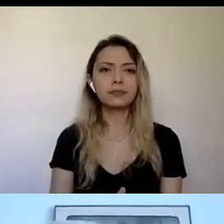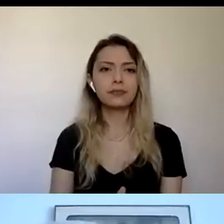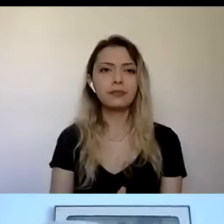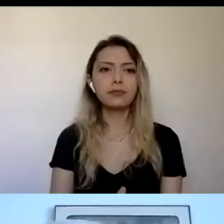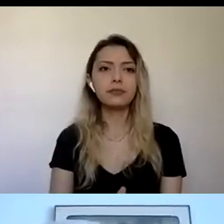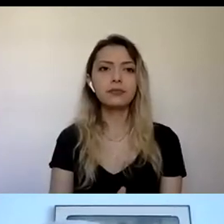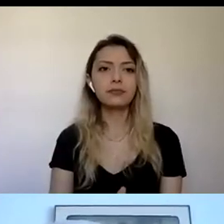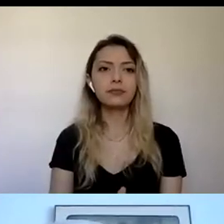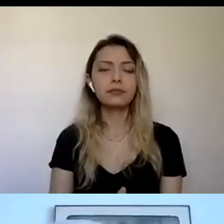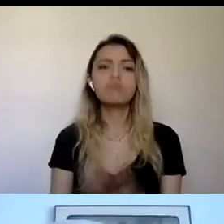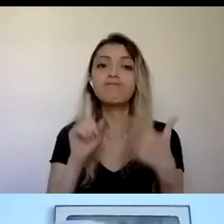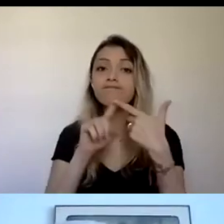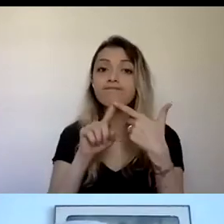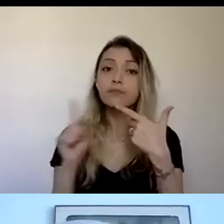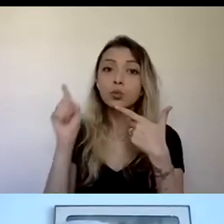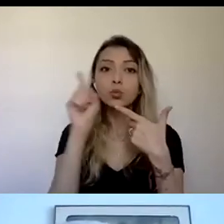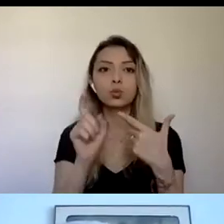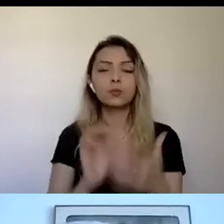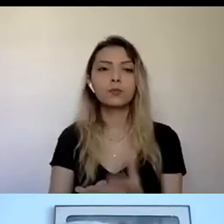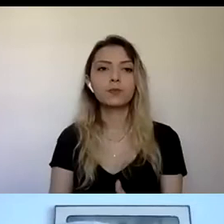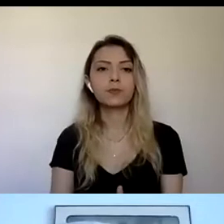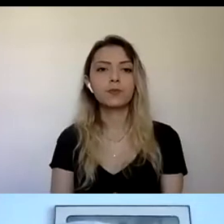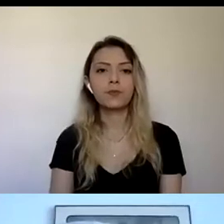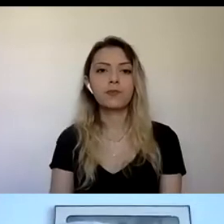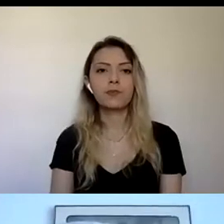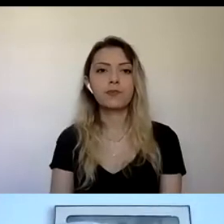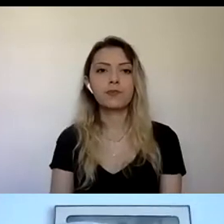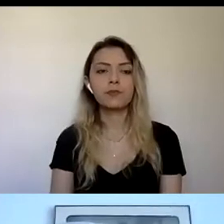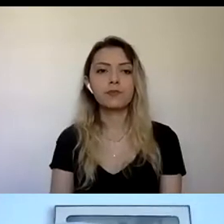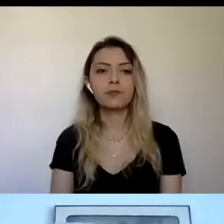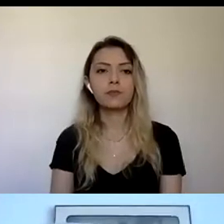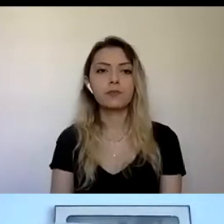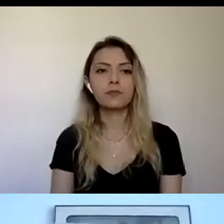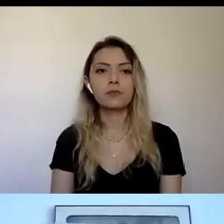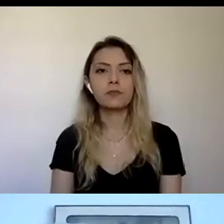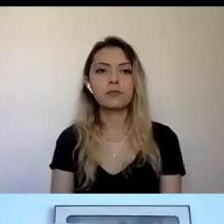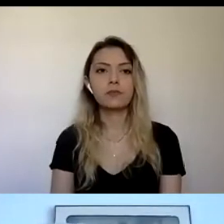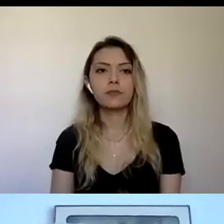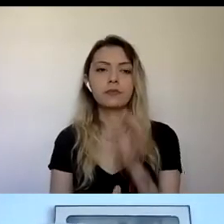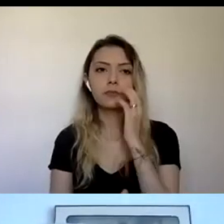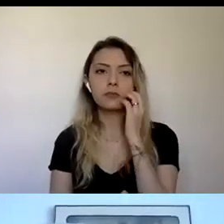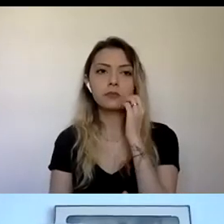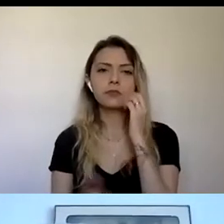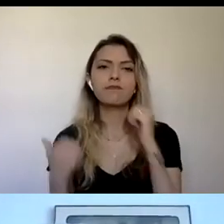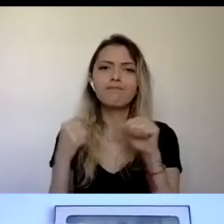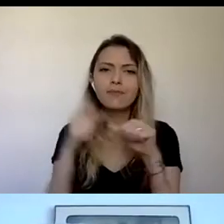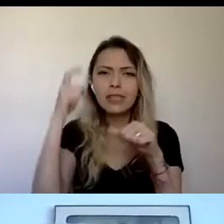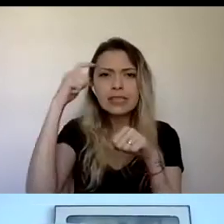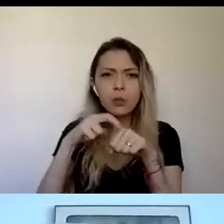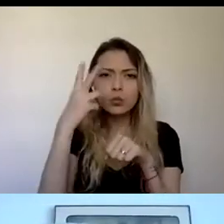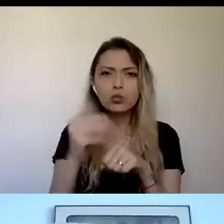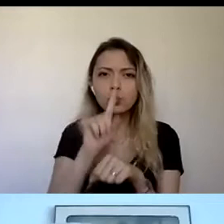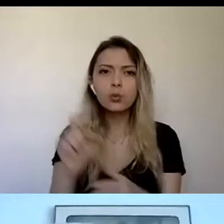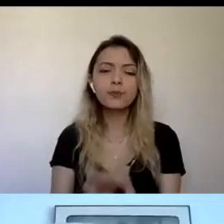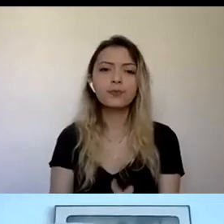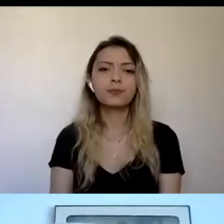bir ikinci soru şey gibi bir daha hatırlatabilir misiniz ikinci soruyu?